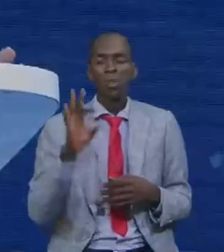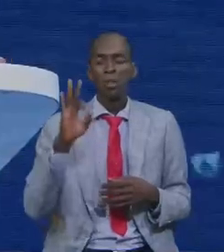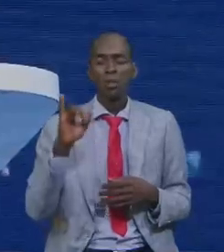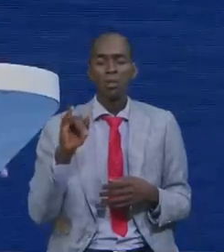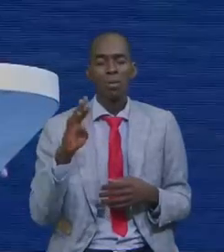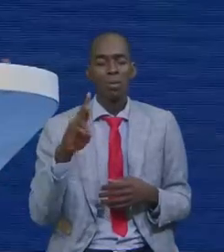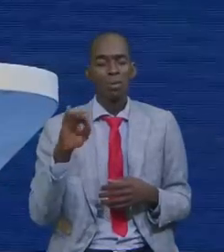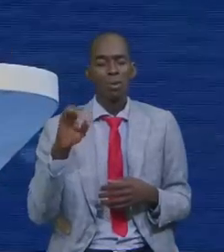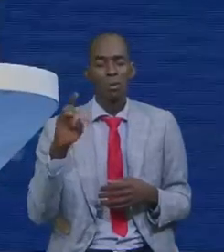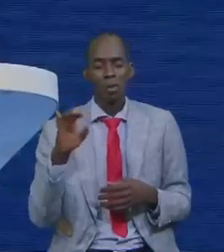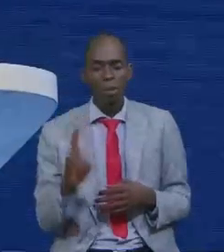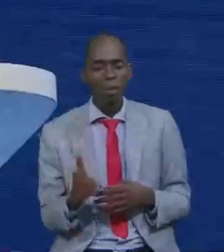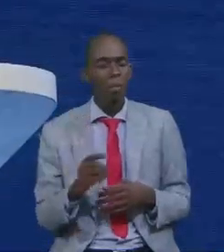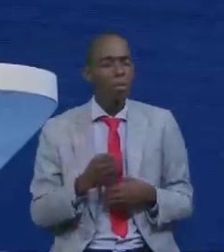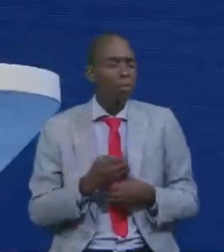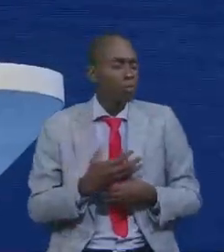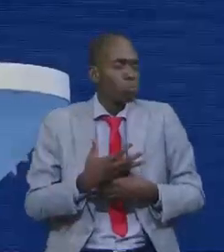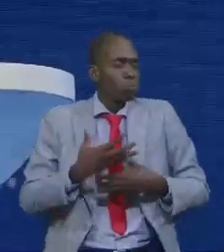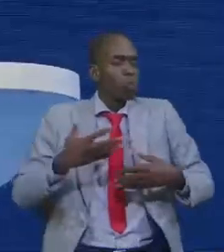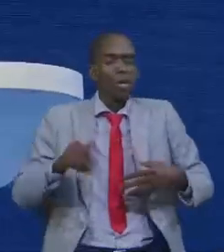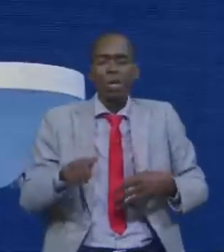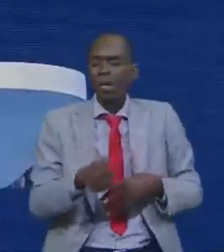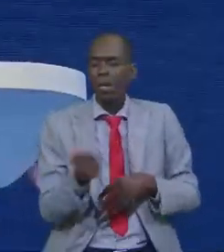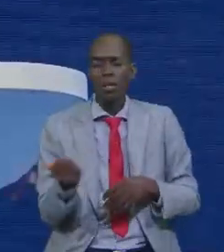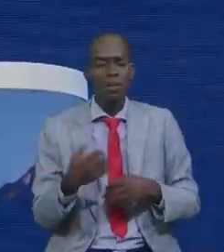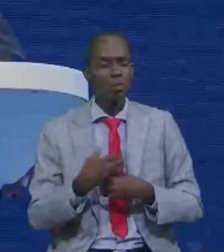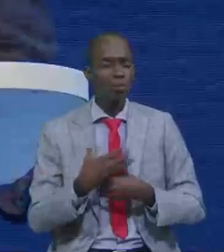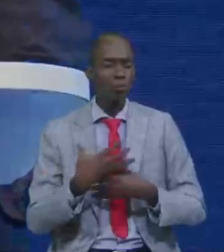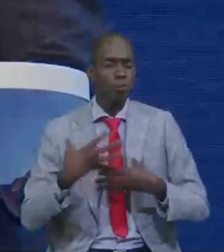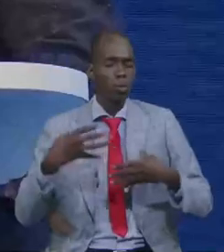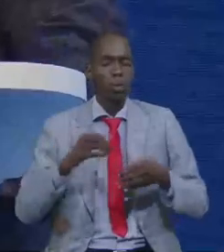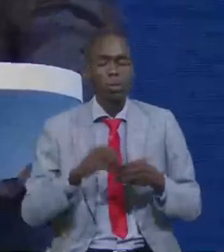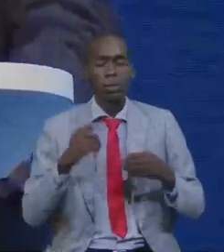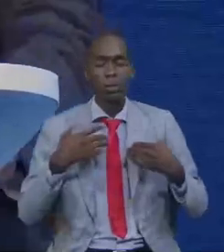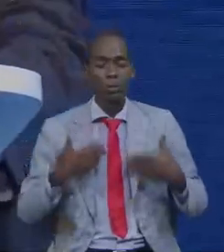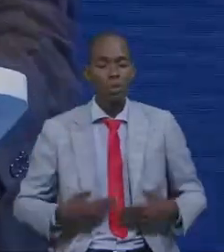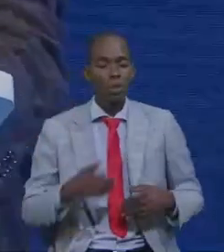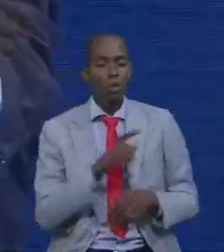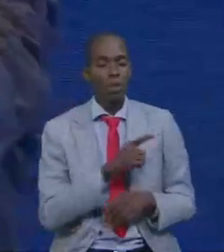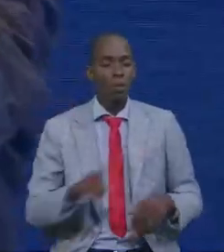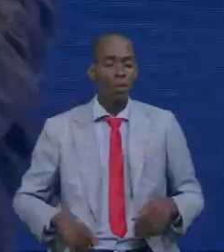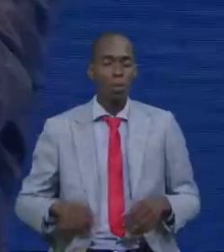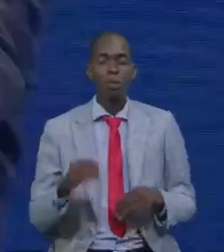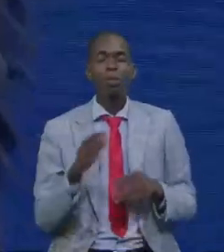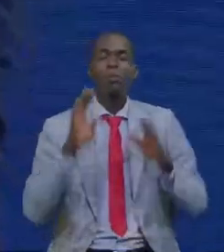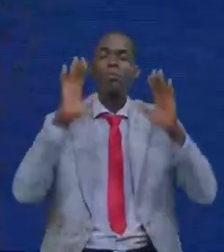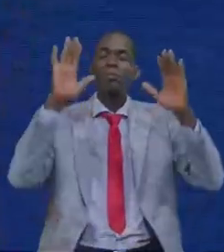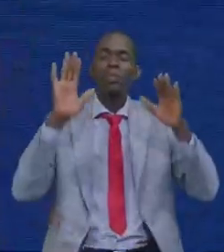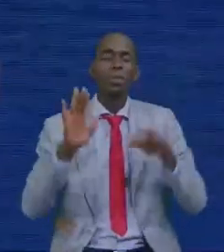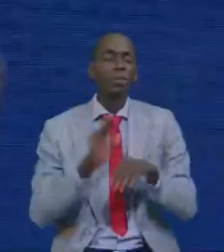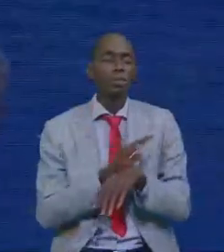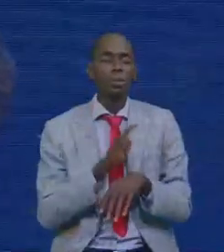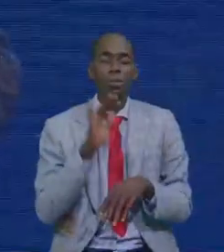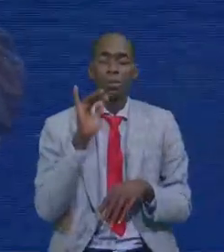éléphantiasis, tout enflement dans le corps. Seigneur, je prie, miraculeusement, touche-les